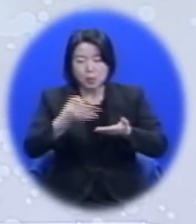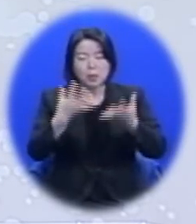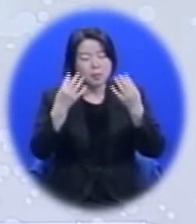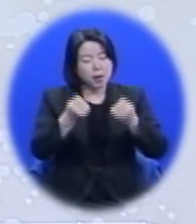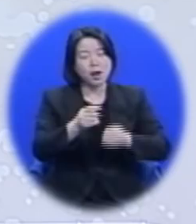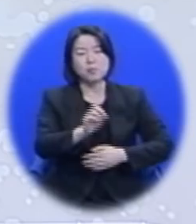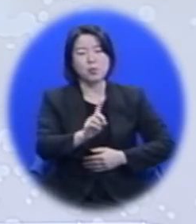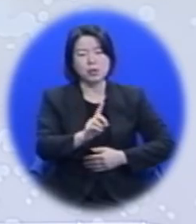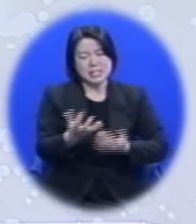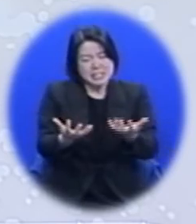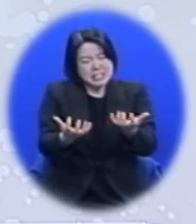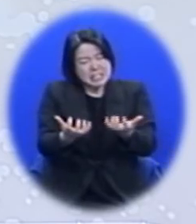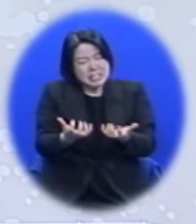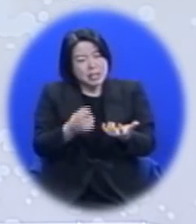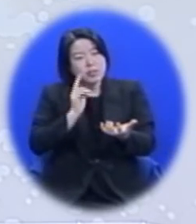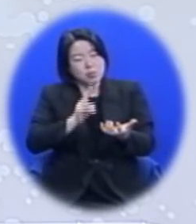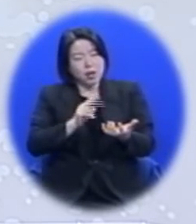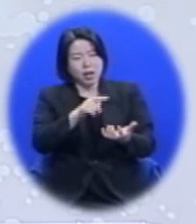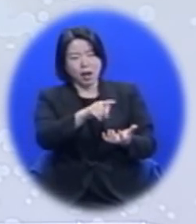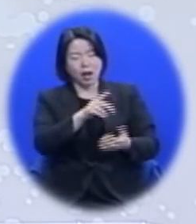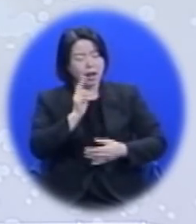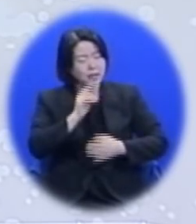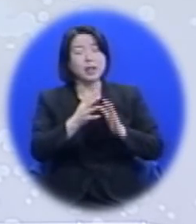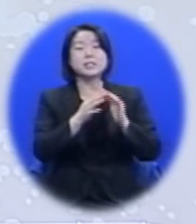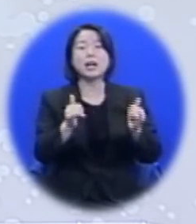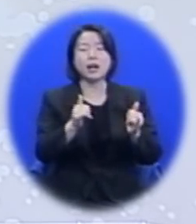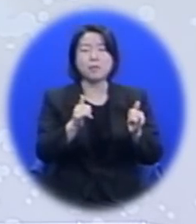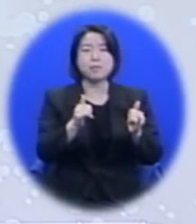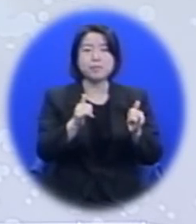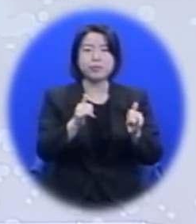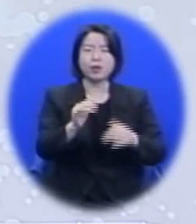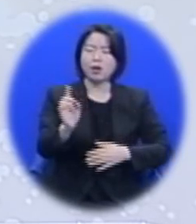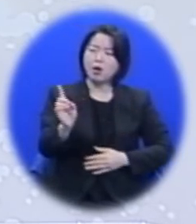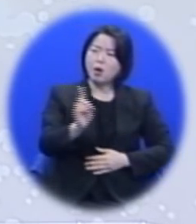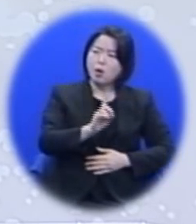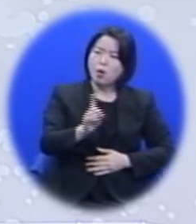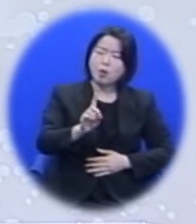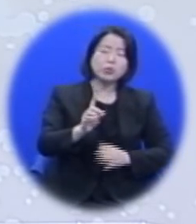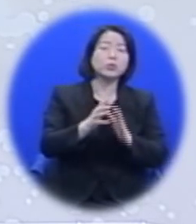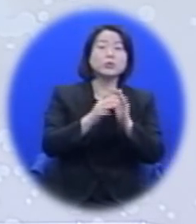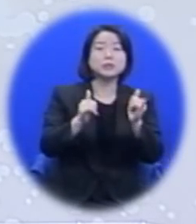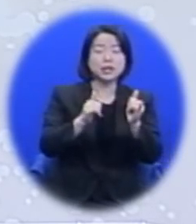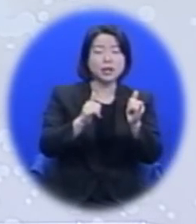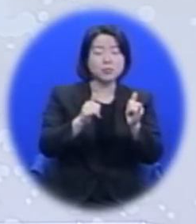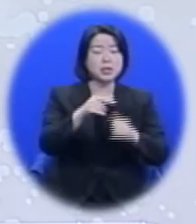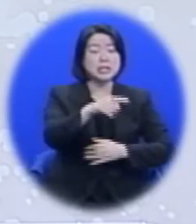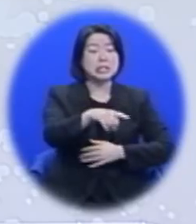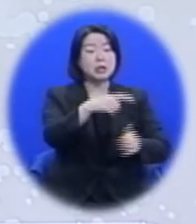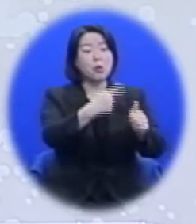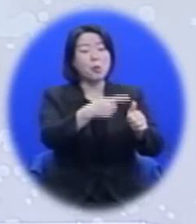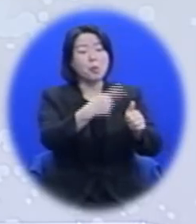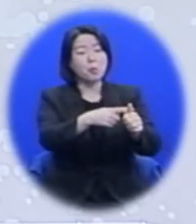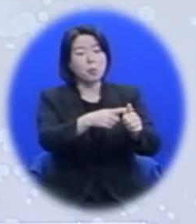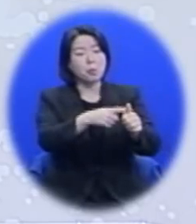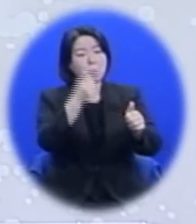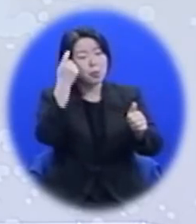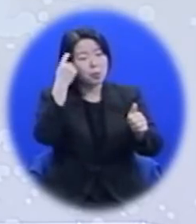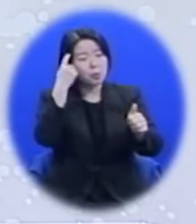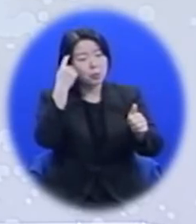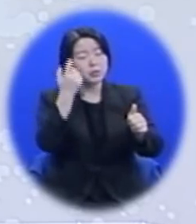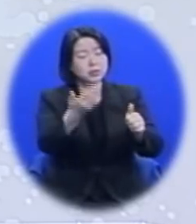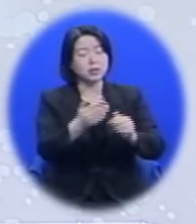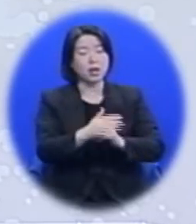수존노야. 그는 정말 끔찍한 사람이야. 도대체 어떤 사람이길래 이런 욕을 먹나 하고